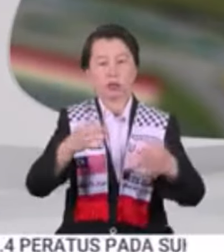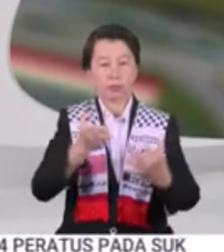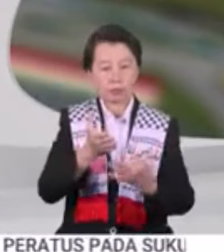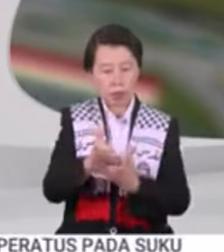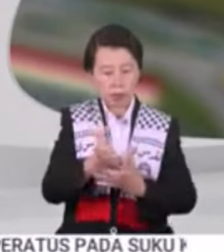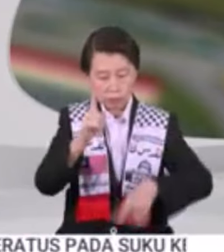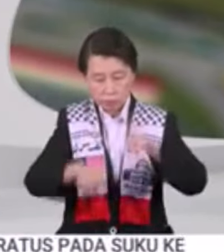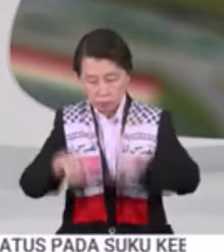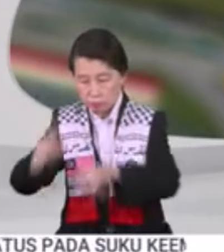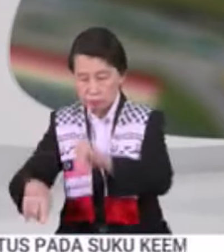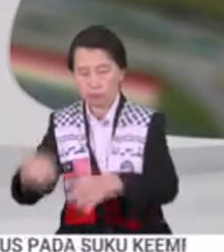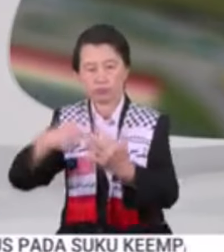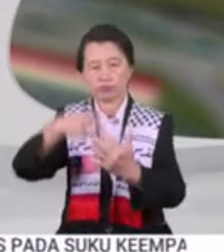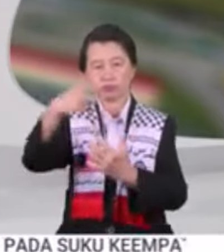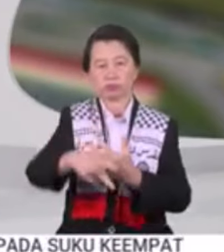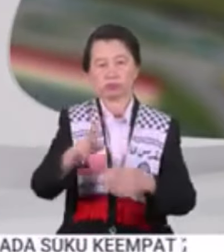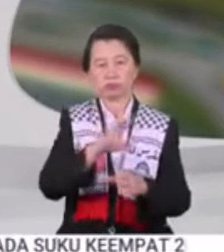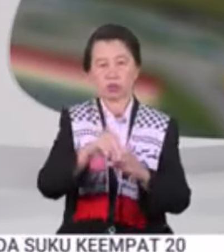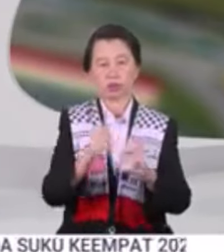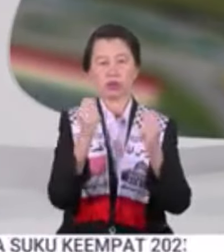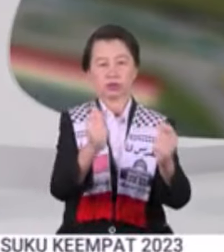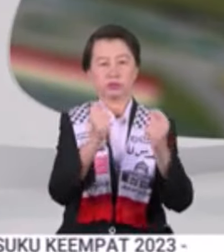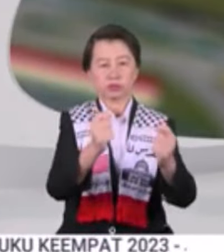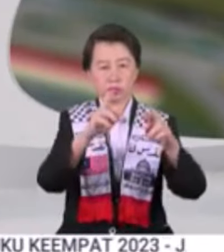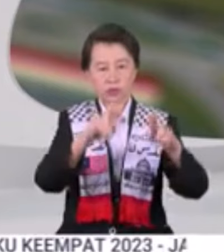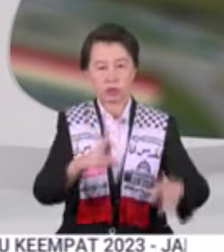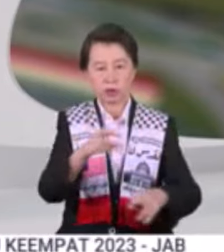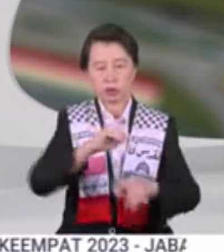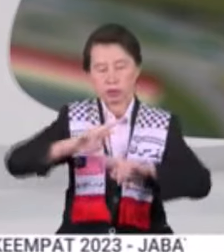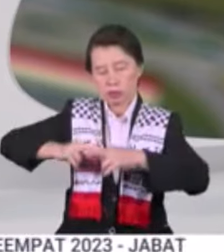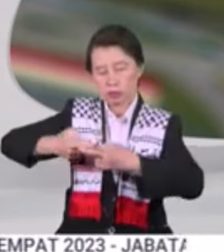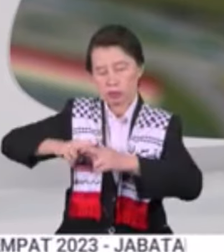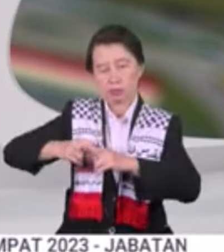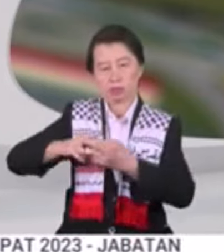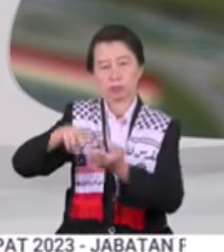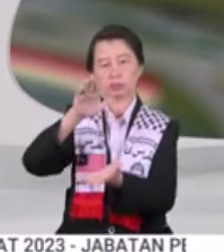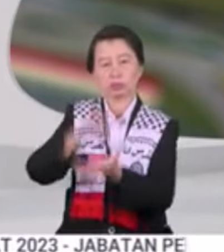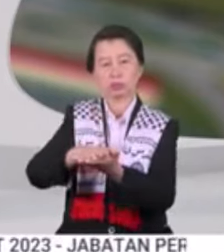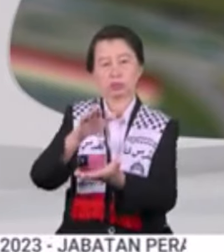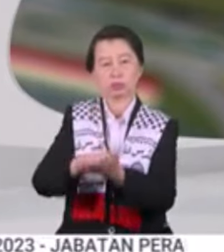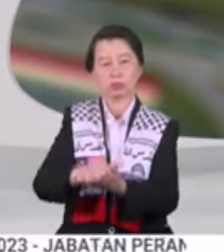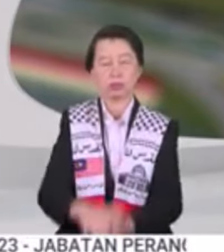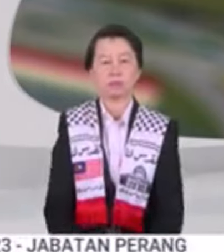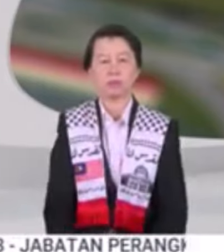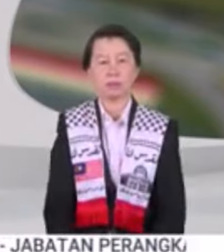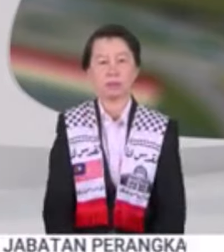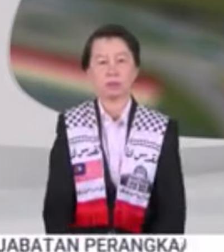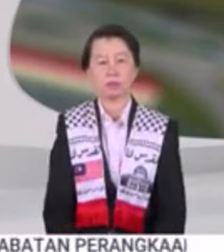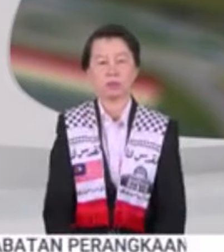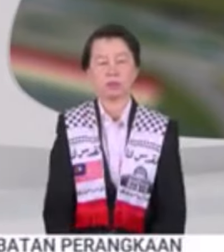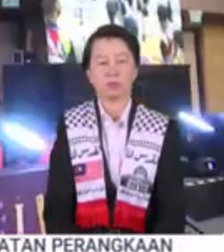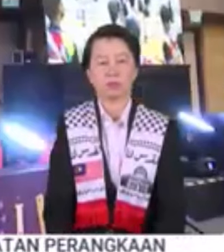melalui pelbagai program termasuk tuisyen rakyat dan baik pulih sekolah.